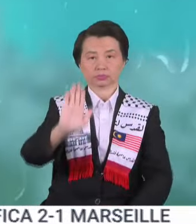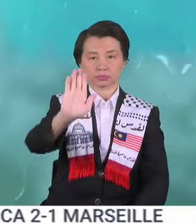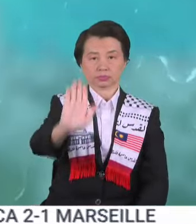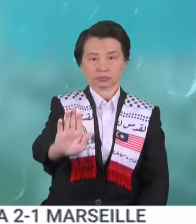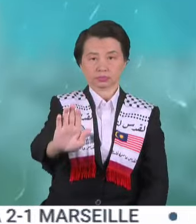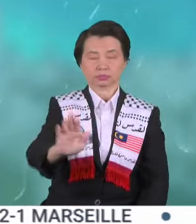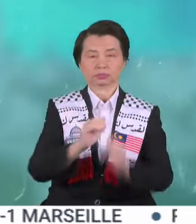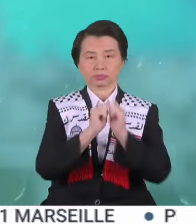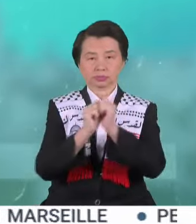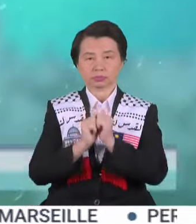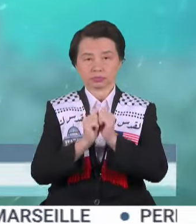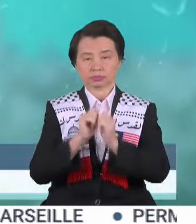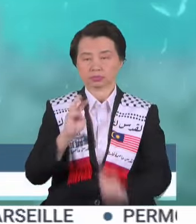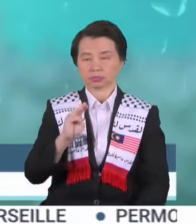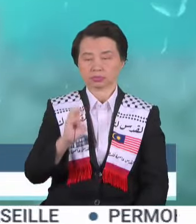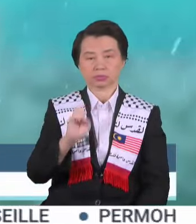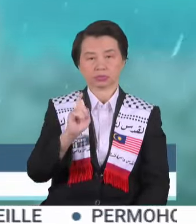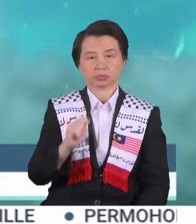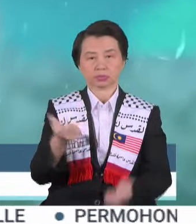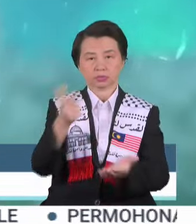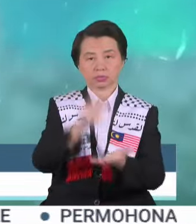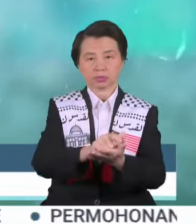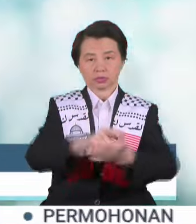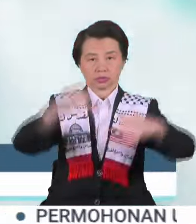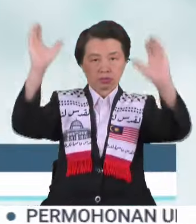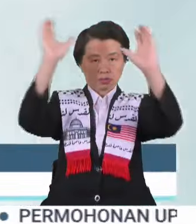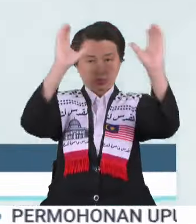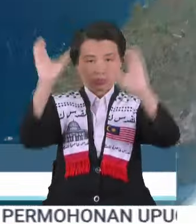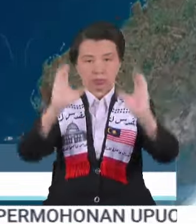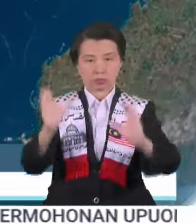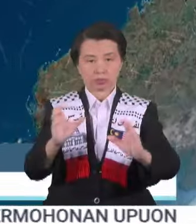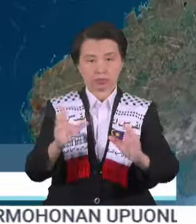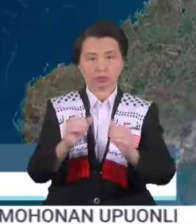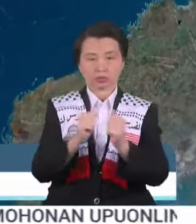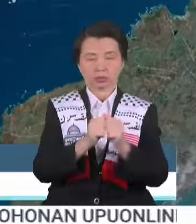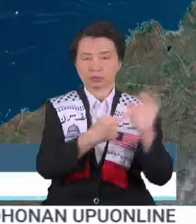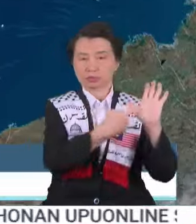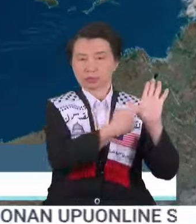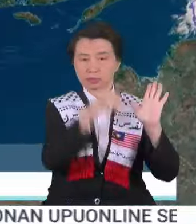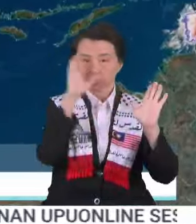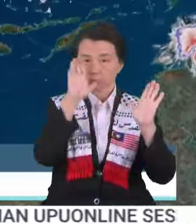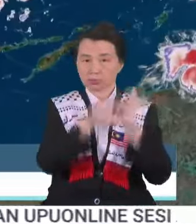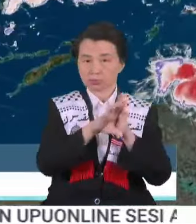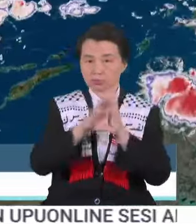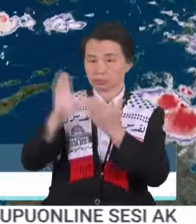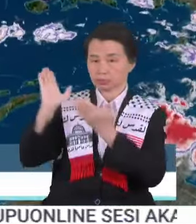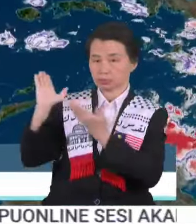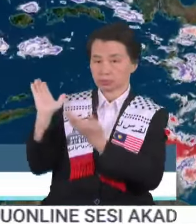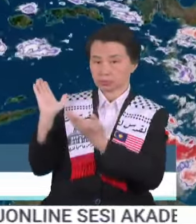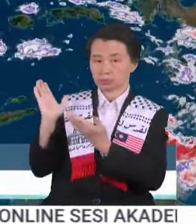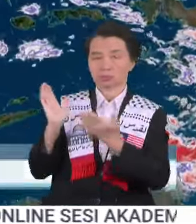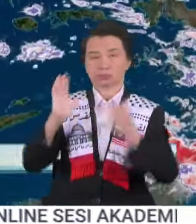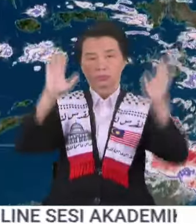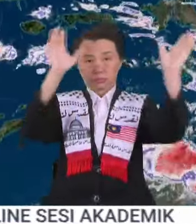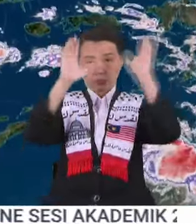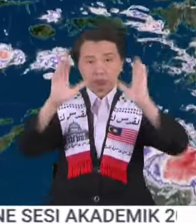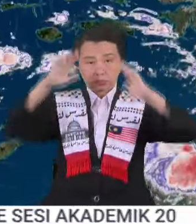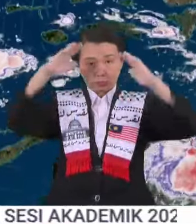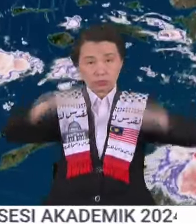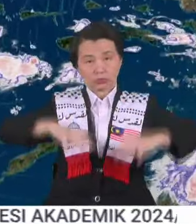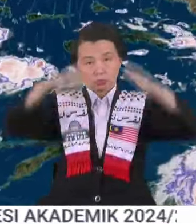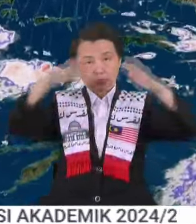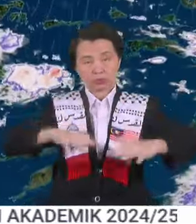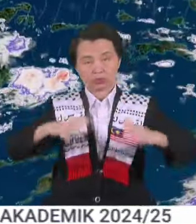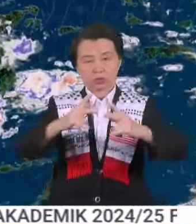Kembali bersama Met Malaysia untuk laporan cuaca terkini. Dimulakan dengan paparan imej satelit terkini. Dengan keadaan cuaca hujan yang memasuki